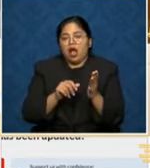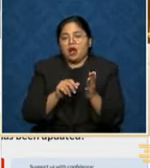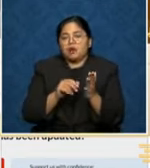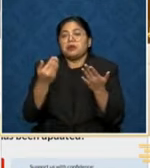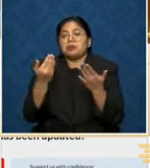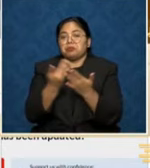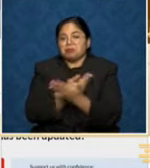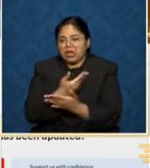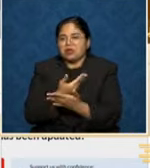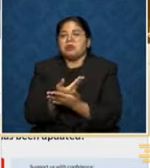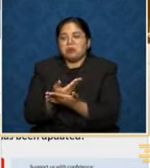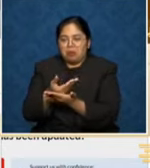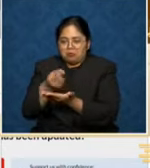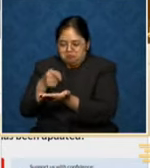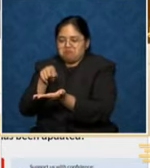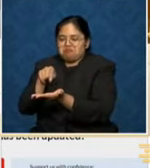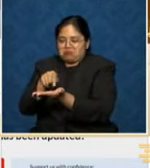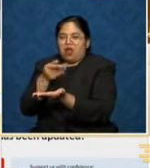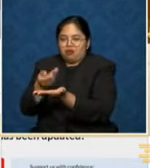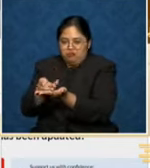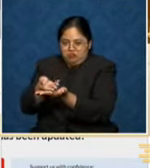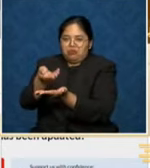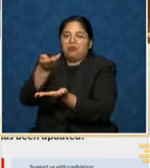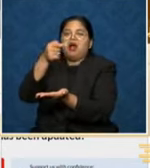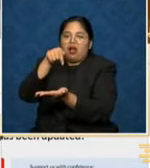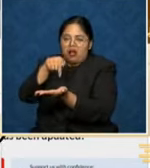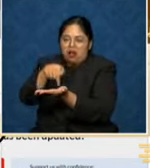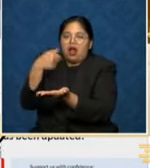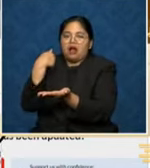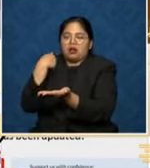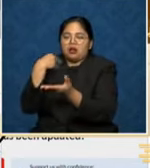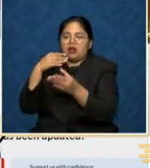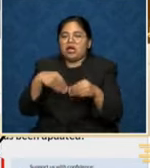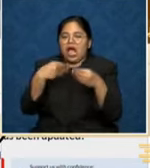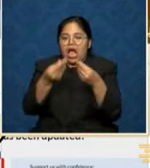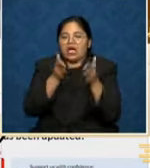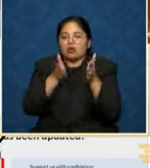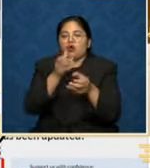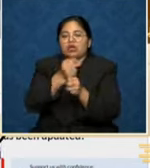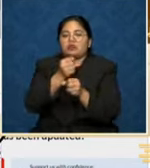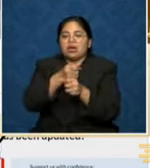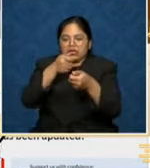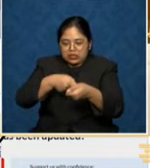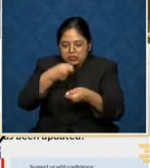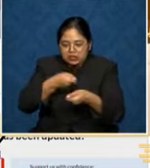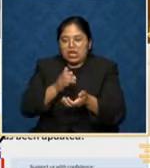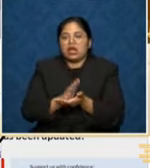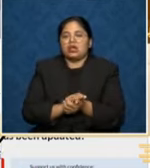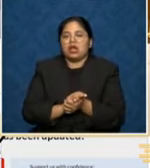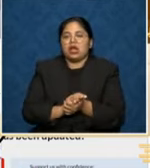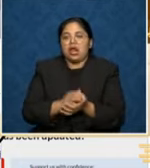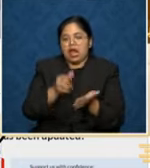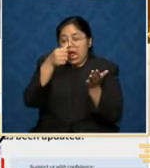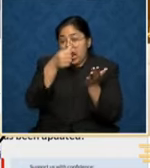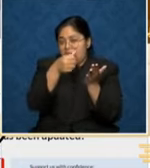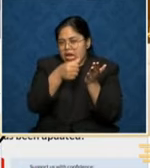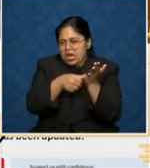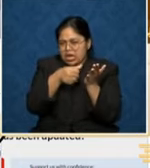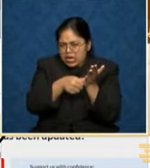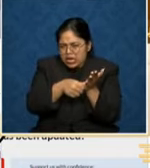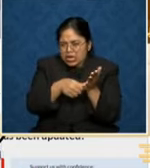ให้มันมีมูลค่าเพื่อต่อยอดนะครับให้กับพี่น้องเกษตรกรหนี้สินภาคการเกษตรที่ท่านผู้อภิปรายพู